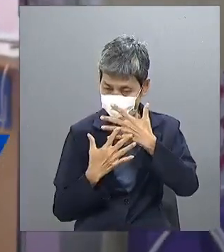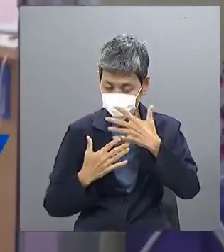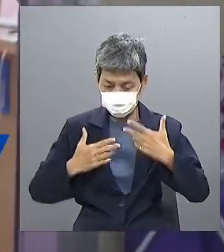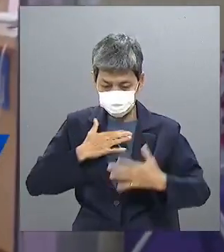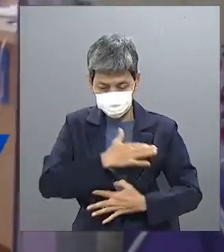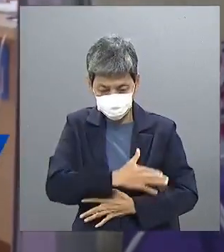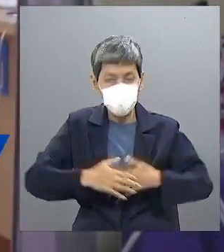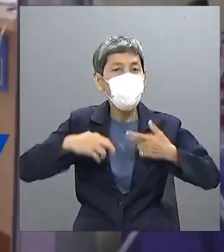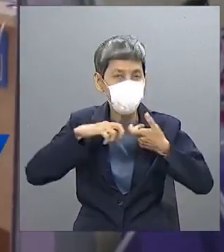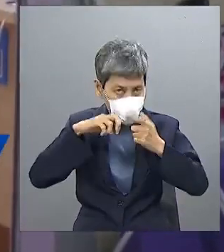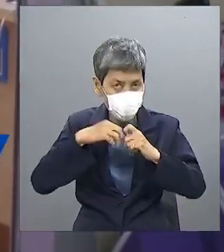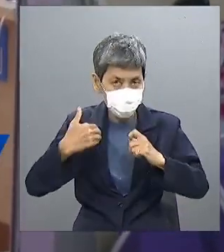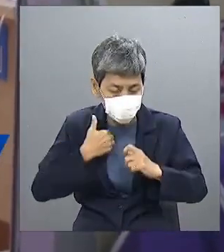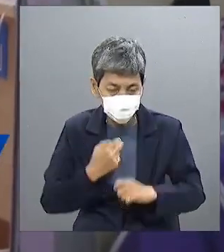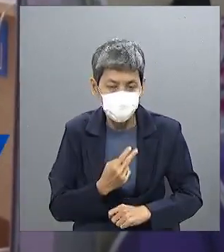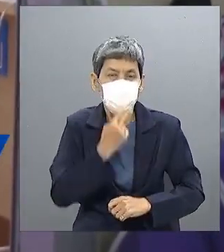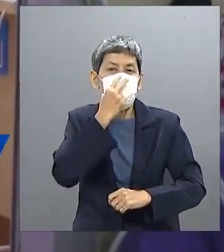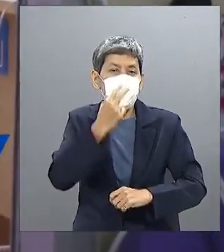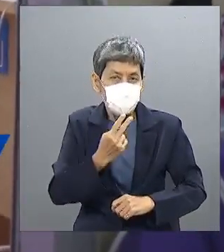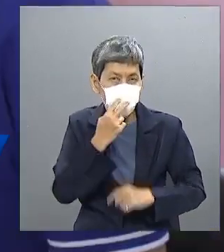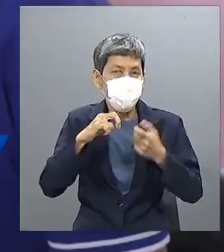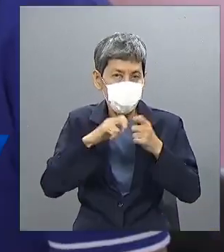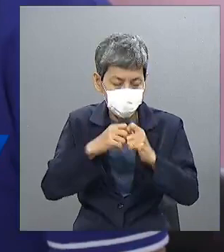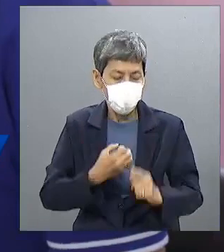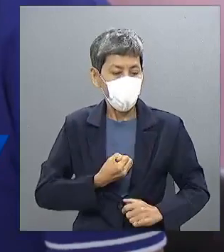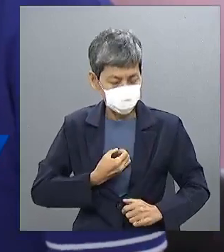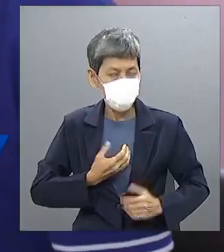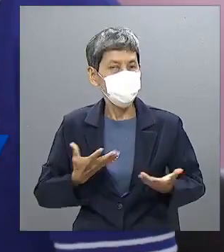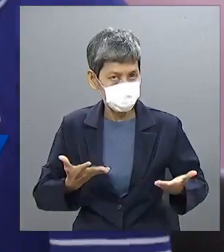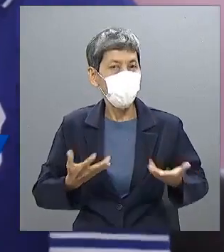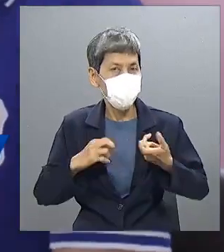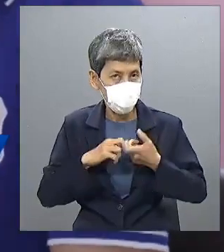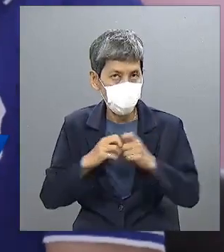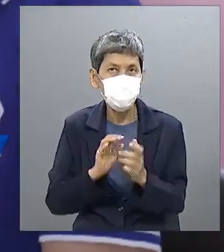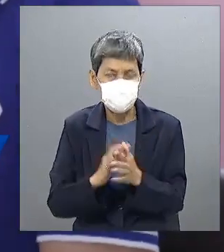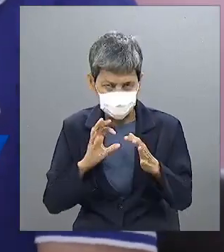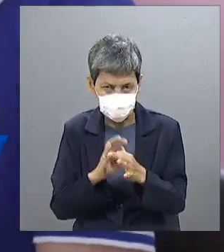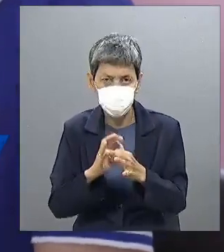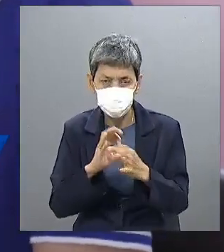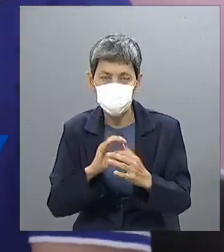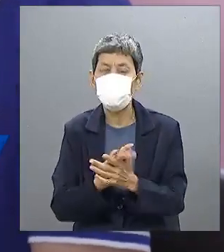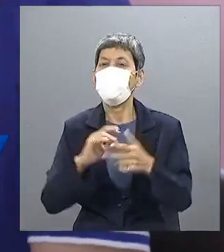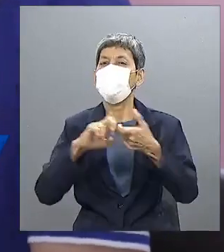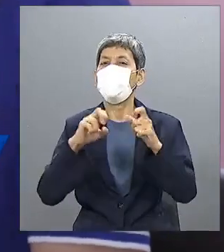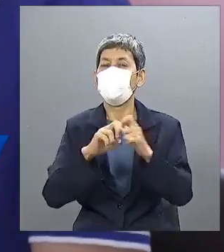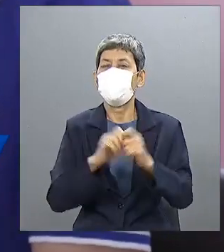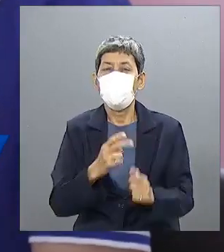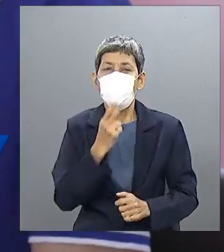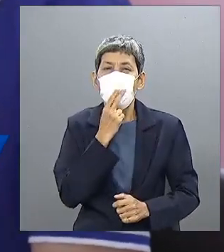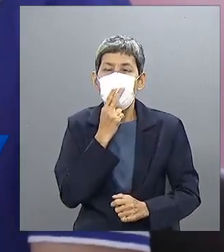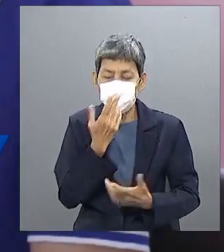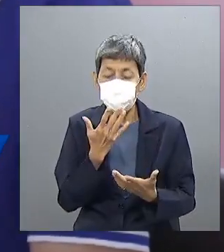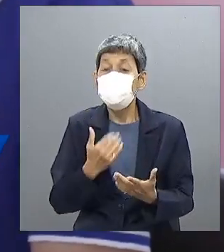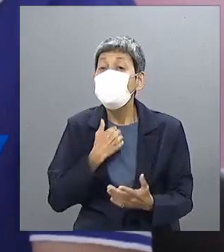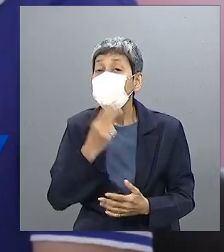ทางเดินหายใจด้วยแล้วก็ระบบใจครับพรุ่งนี้จะเกี่ยวกับเรื่องของผลกระทบกับสารที่คนเป็นหมดและที่สำคัญก็คือ